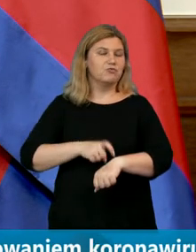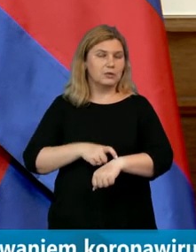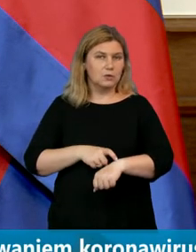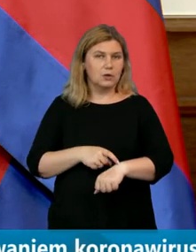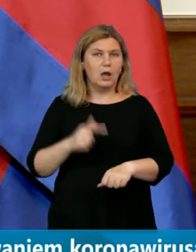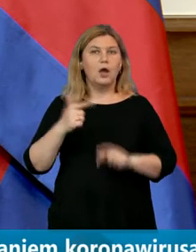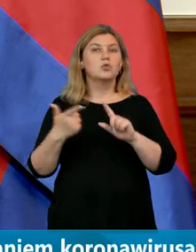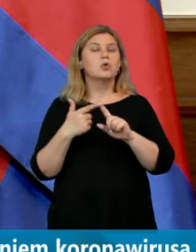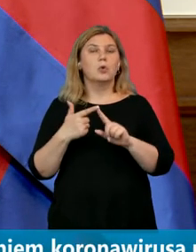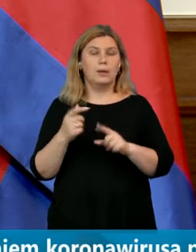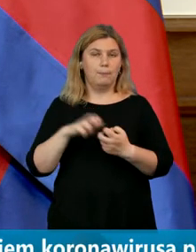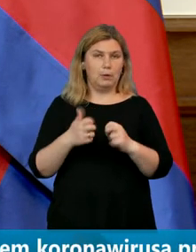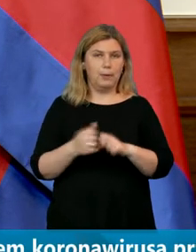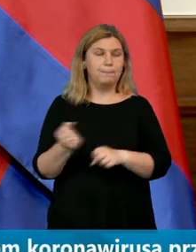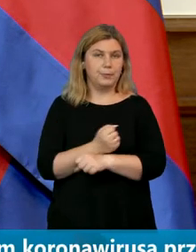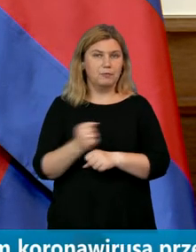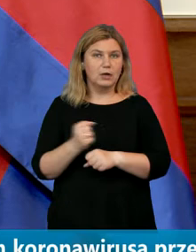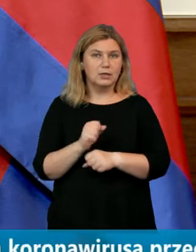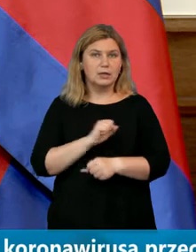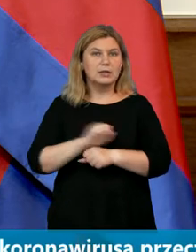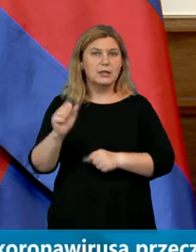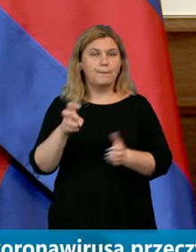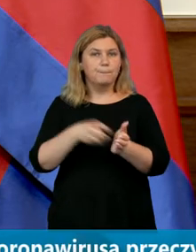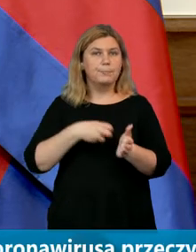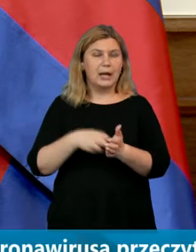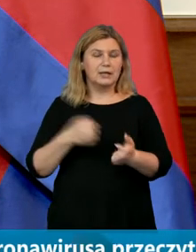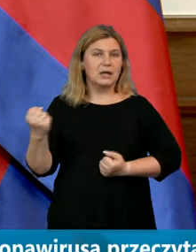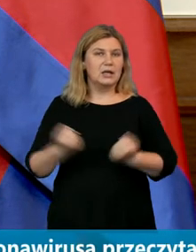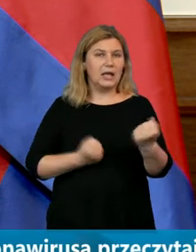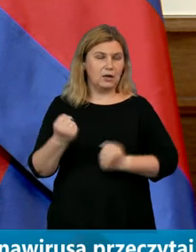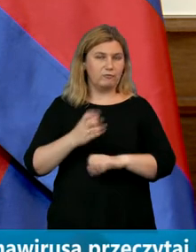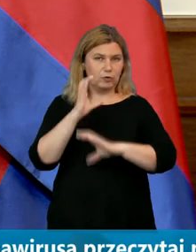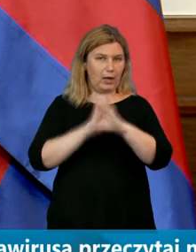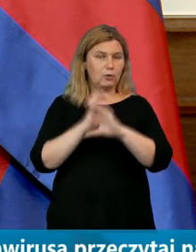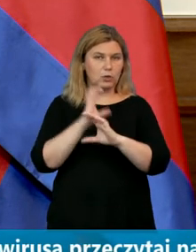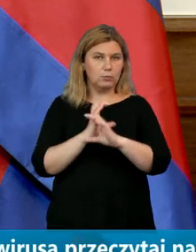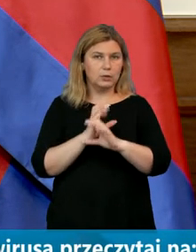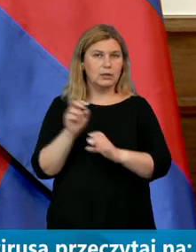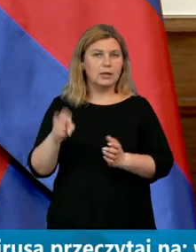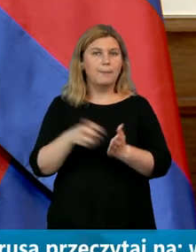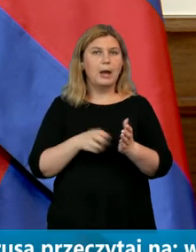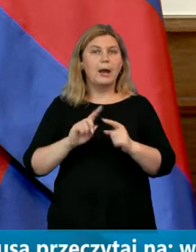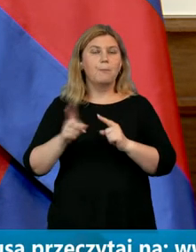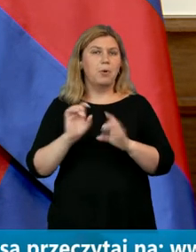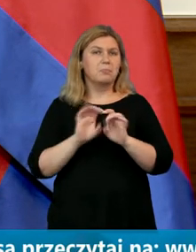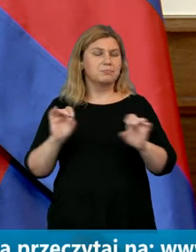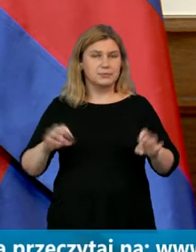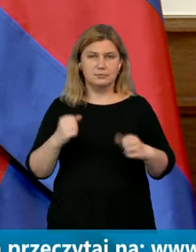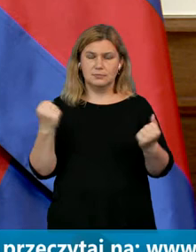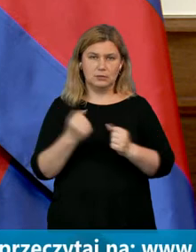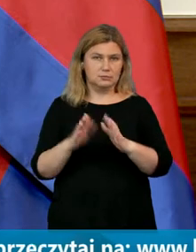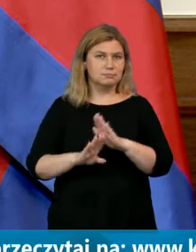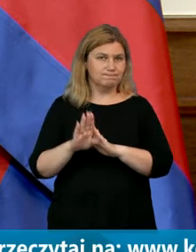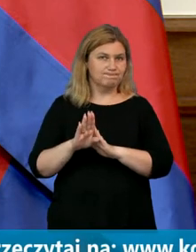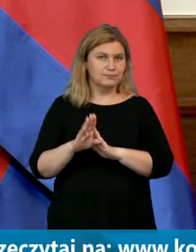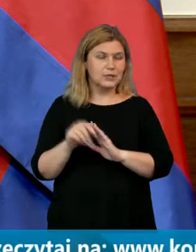drugim problemem bardzo poważnym są braki kierowców autobusów. Ten brak się po pandemii bardzo mocno tutaj